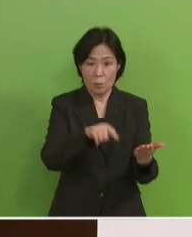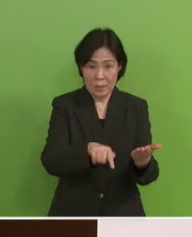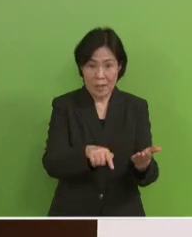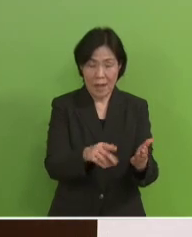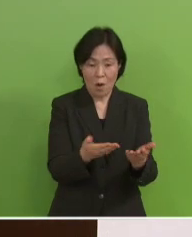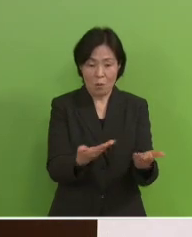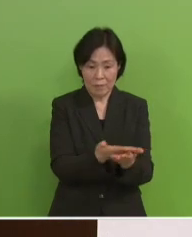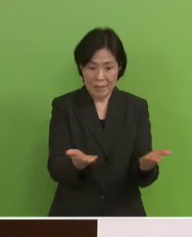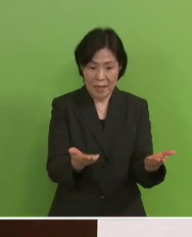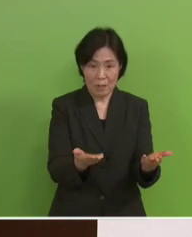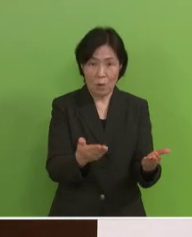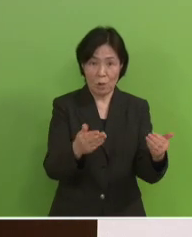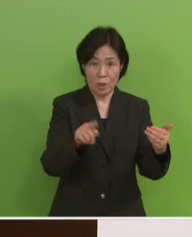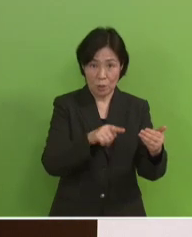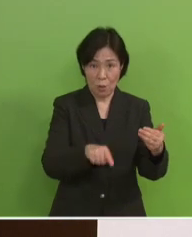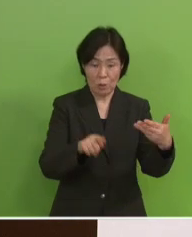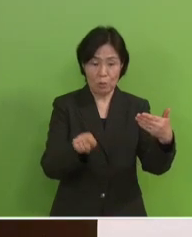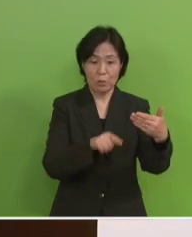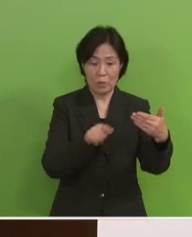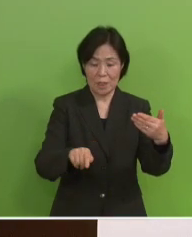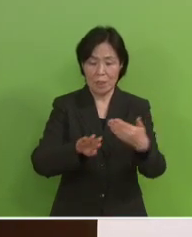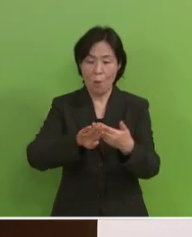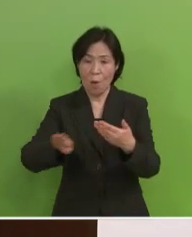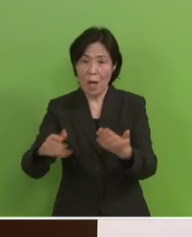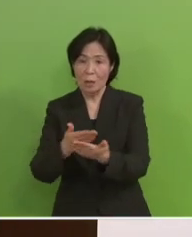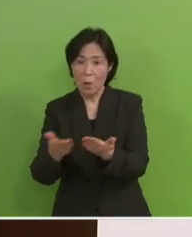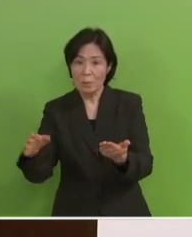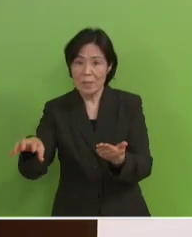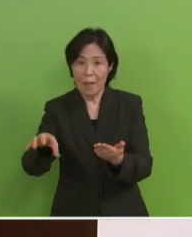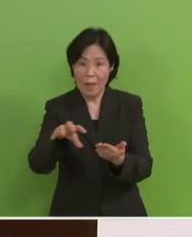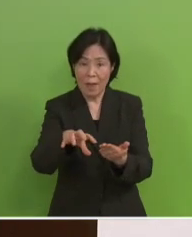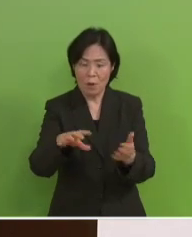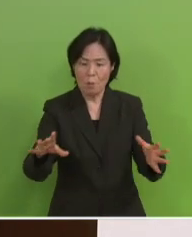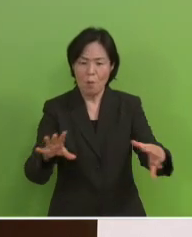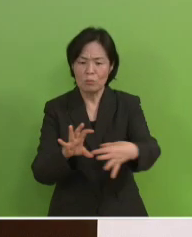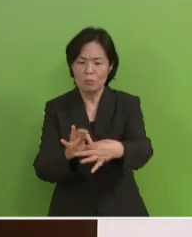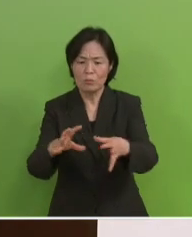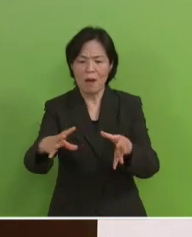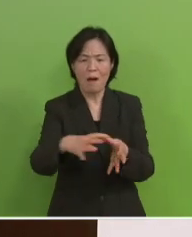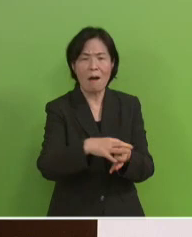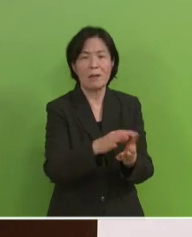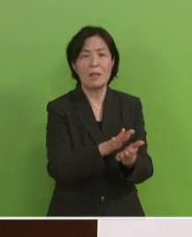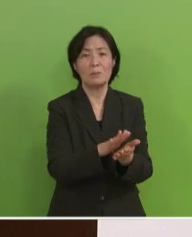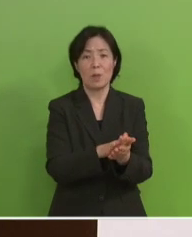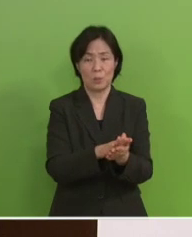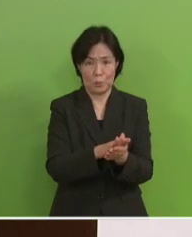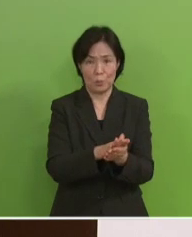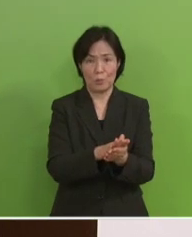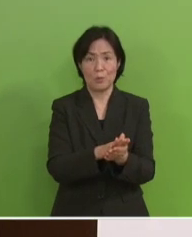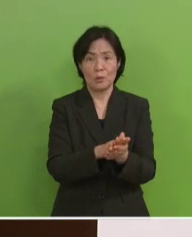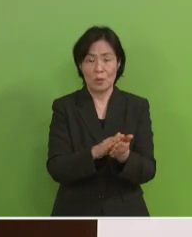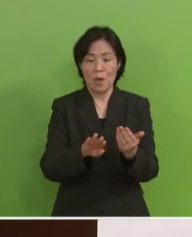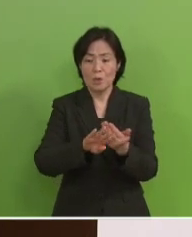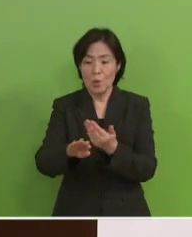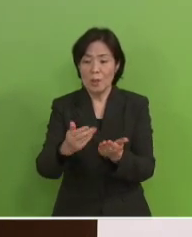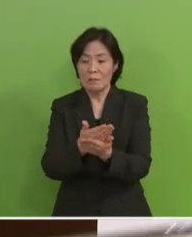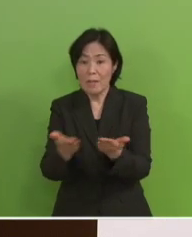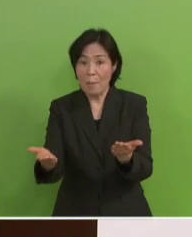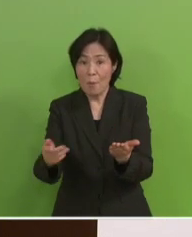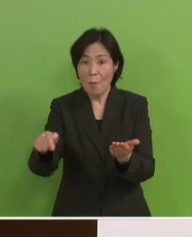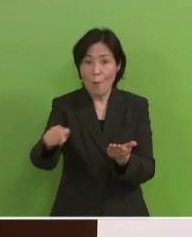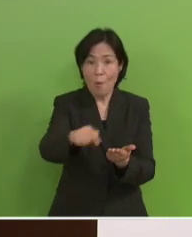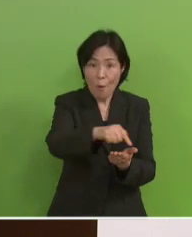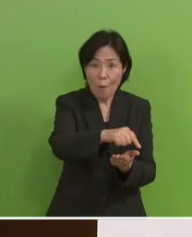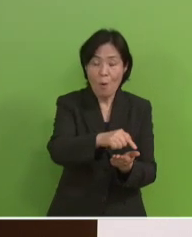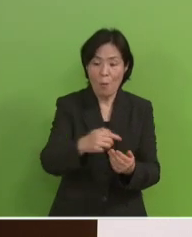等が9名その他の店舗のここもつながっているんですねその他の店舗の従業員の方